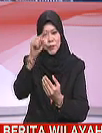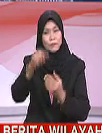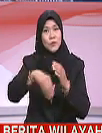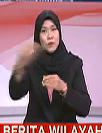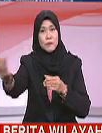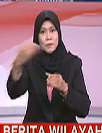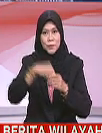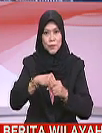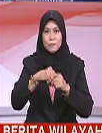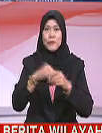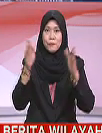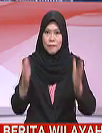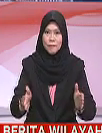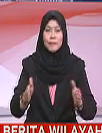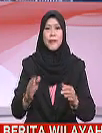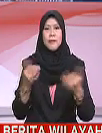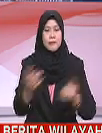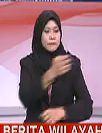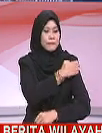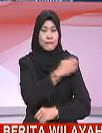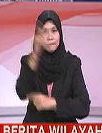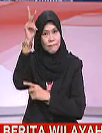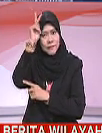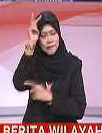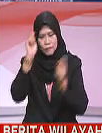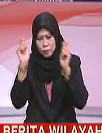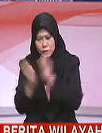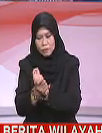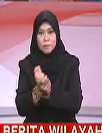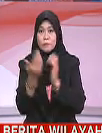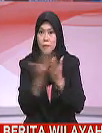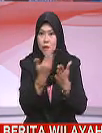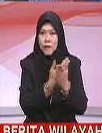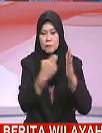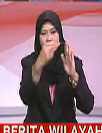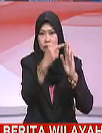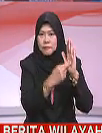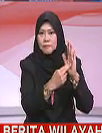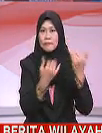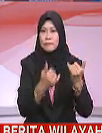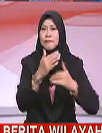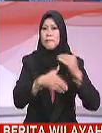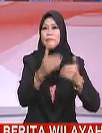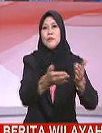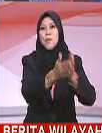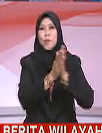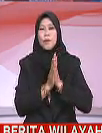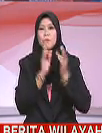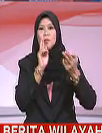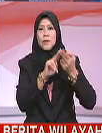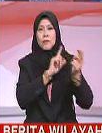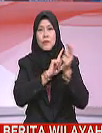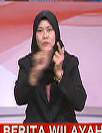masyarakat, pihak berkuasa Kelantan membuat pembaharuan dengan menambah baik ketetapan prosedur permohonan surat